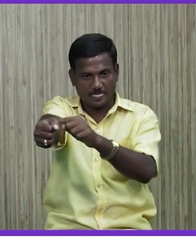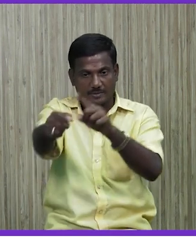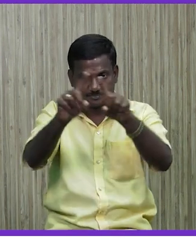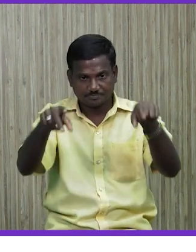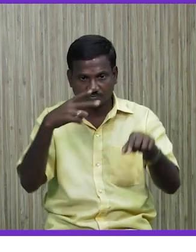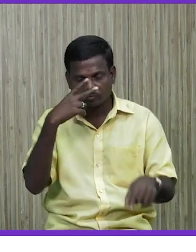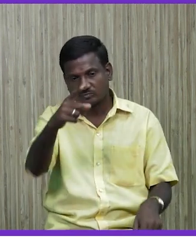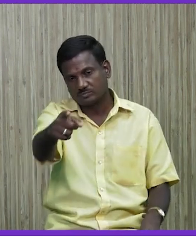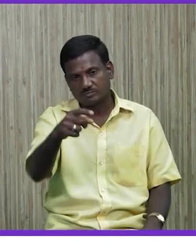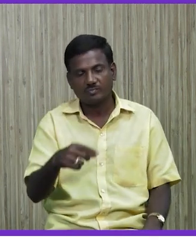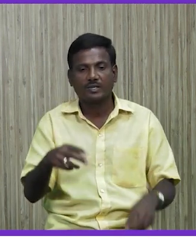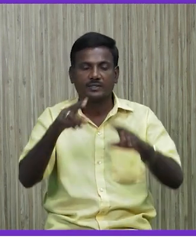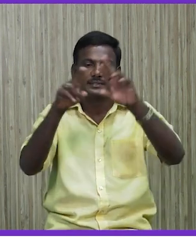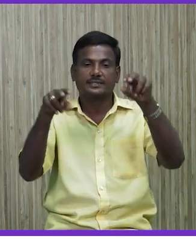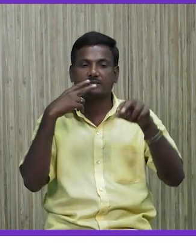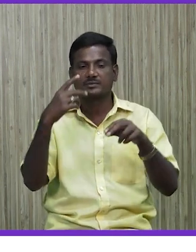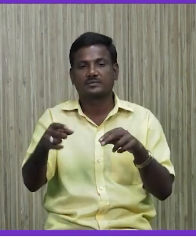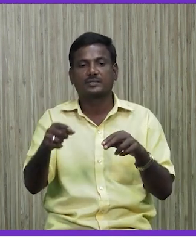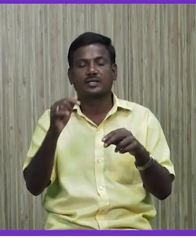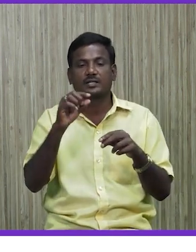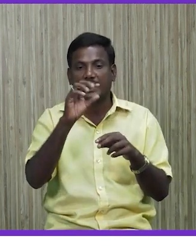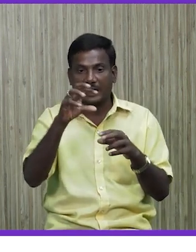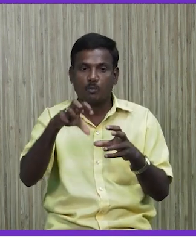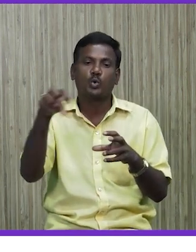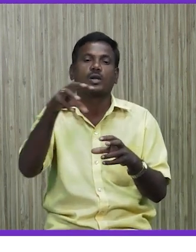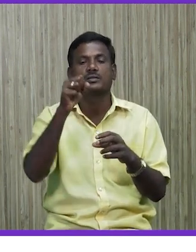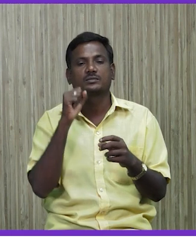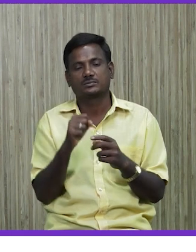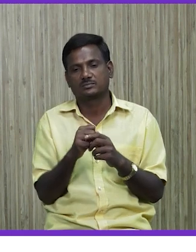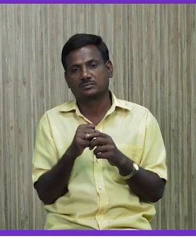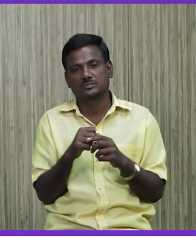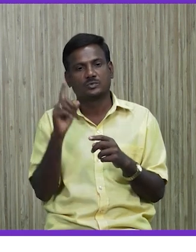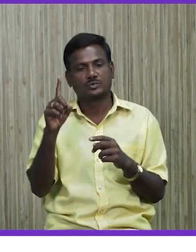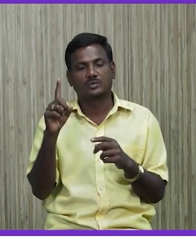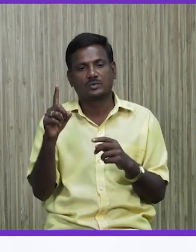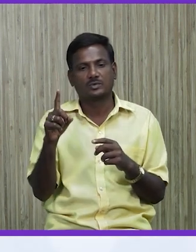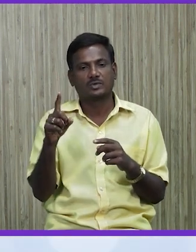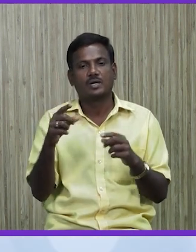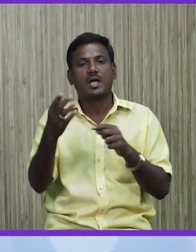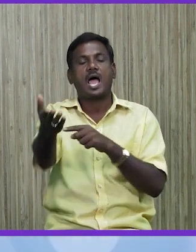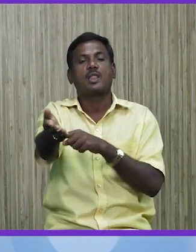இந்த செயல்பாடுக்கு தேவை அனப் பொருக்கல் ஒரு மற